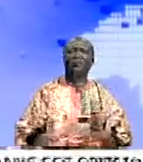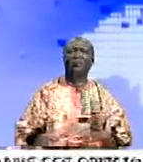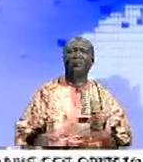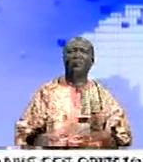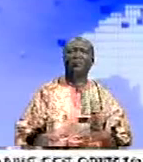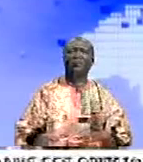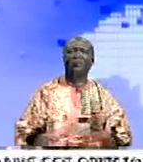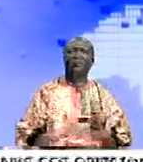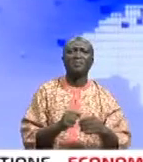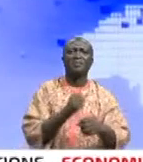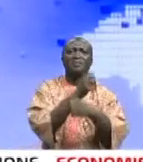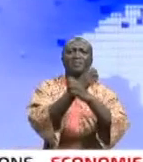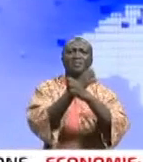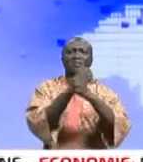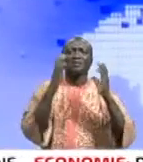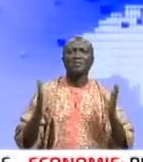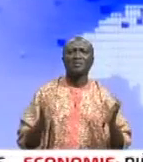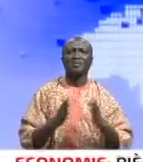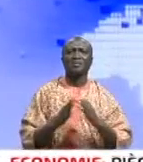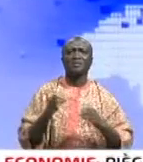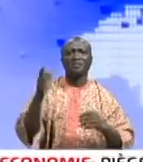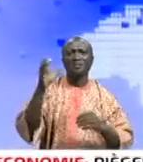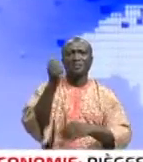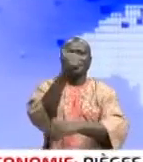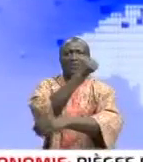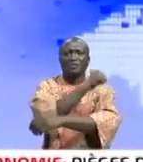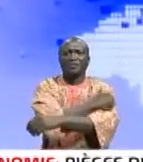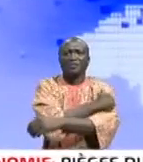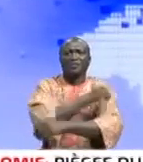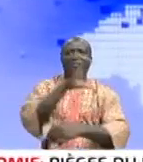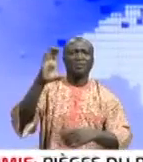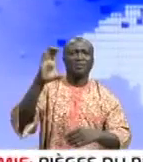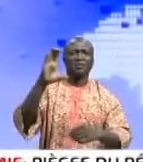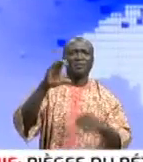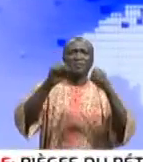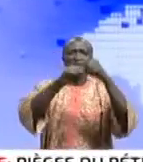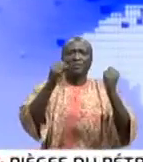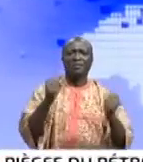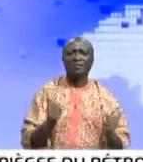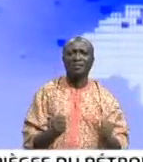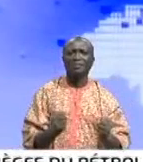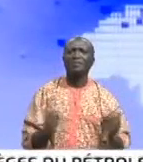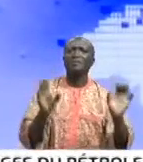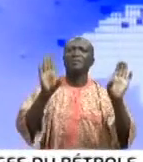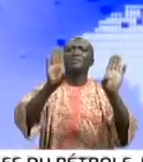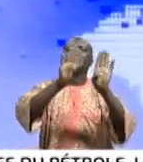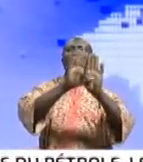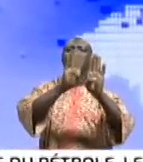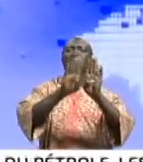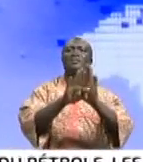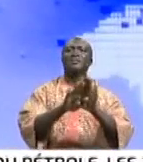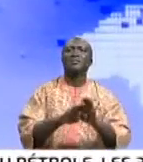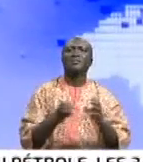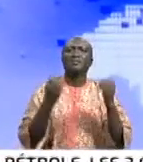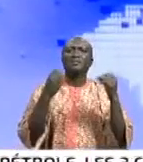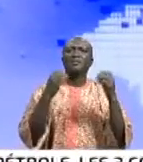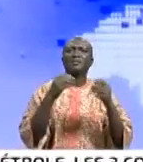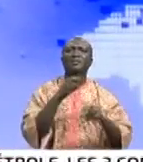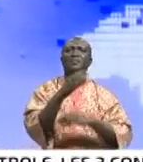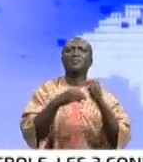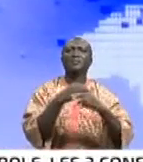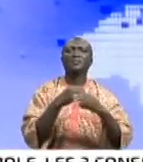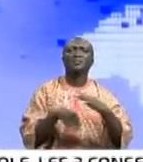de sélectionneur national a lieu Cissé qui adopte la stratégie du huis clos afin de mieux travailler avec ses joueurs le